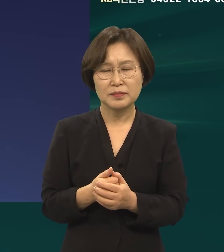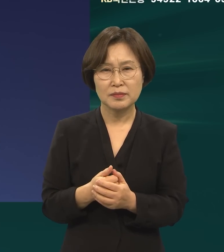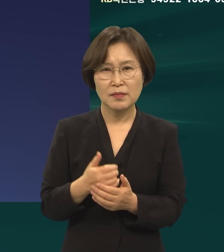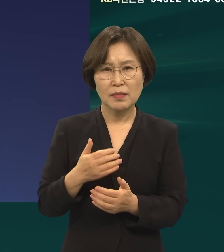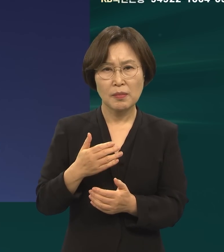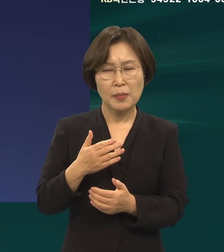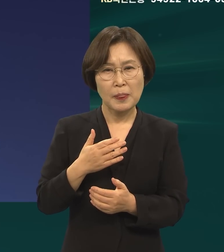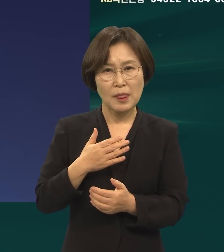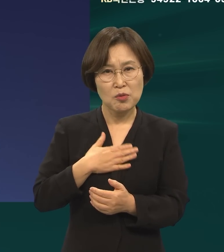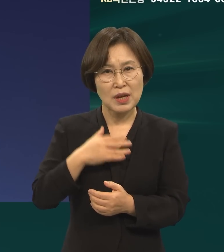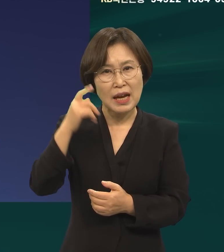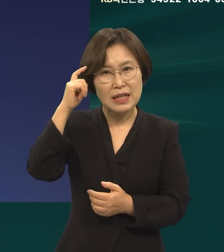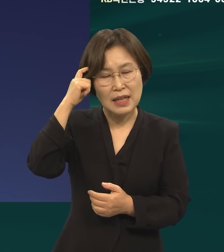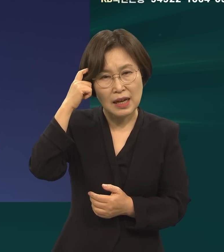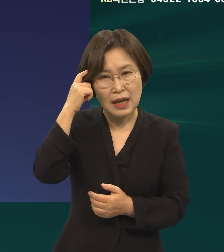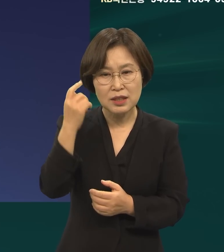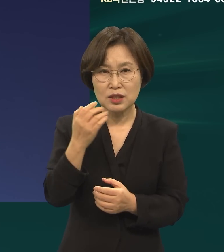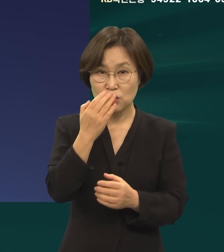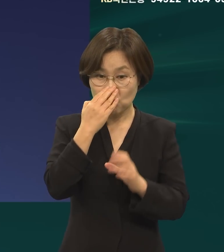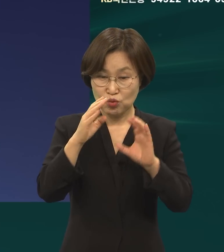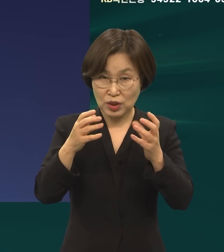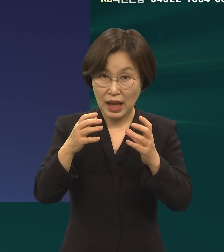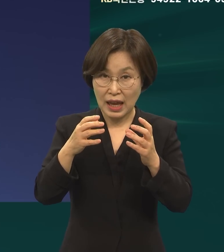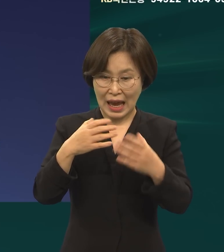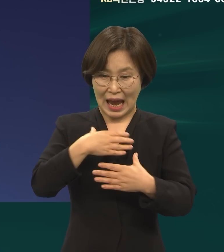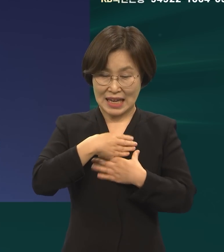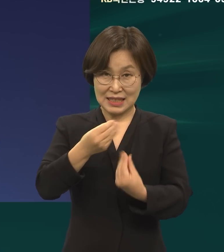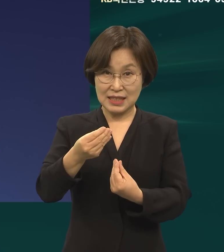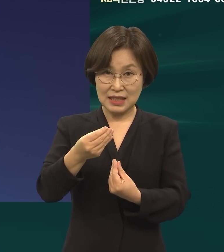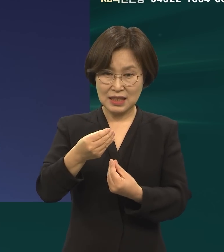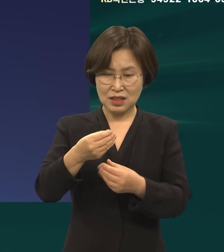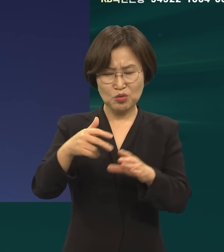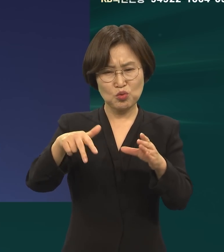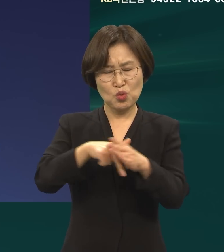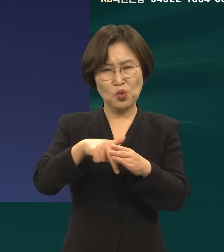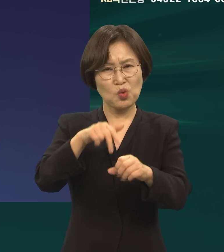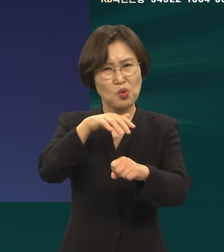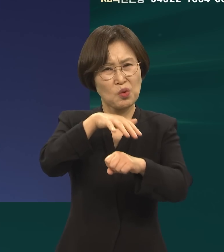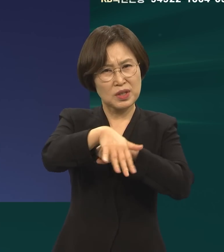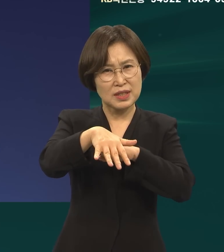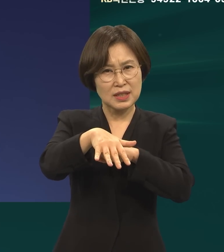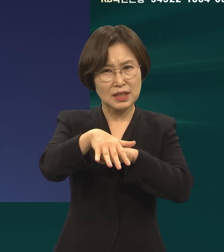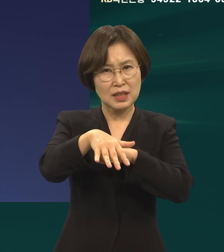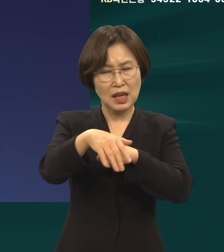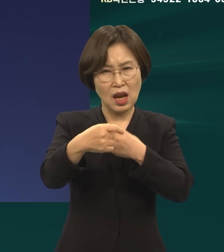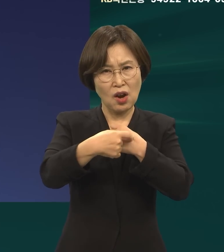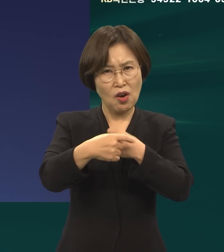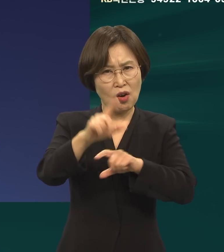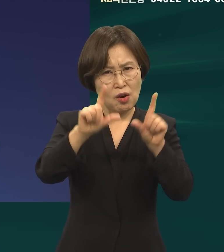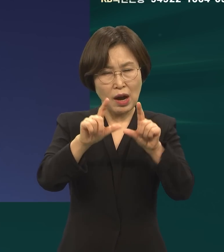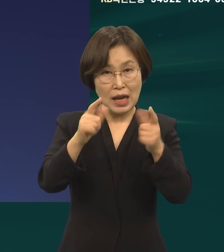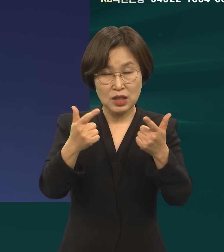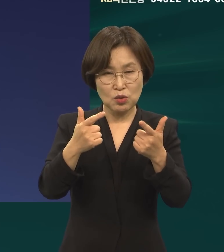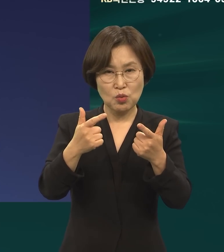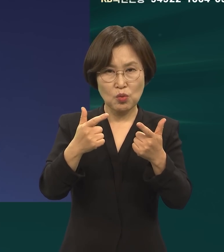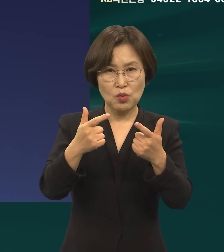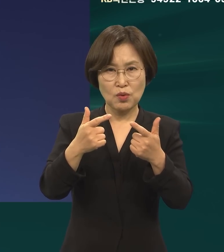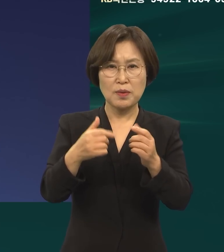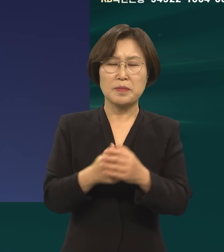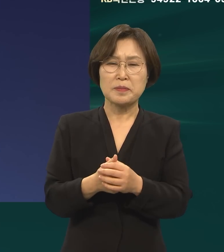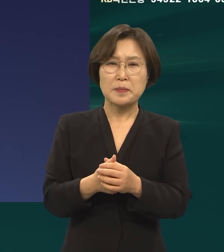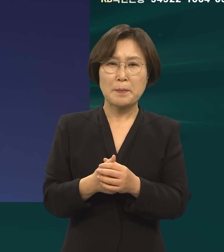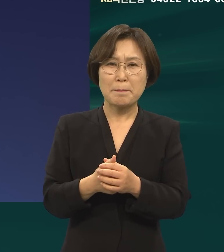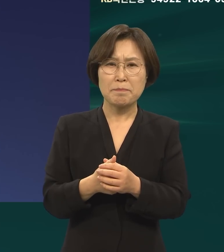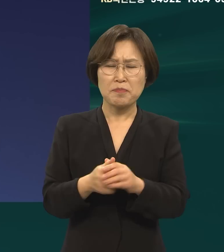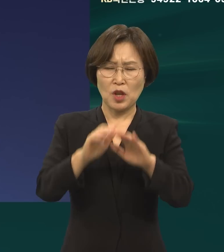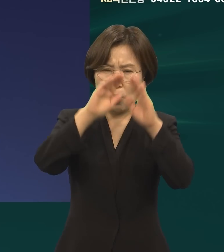우리가 흔히 생각하는 유대교의 안식이 종교 형식으로 생각하는데 그게 아니다. 이 안식이 얼마나 중요한지 모른다. 모든